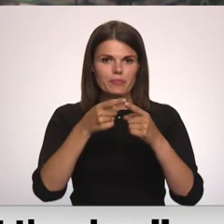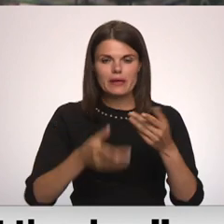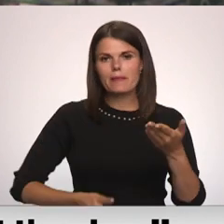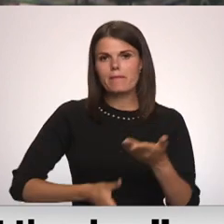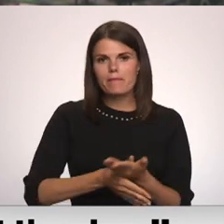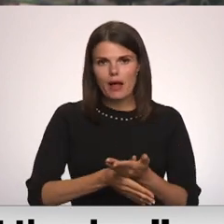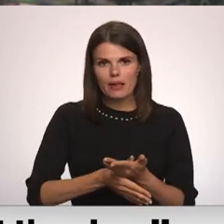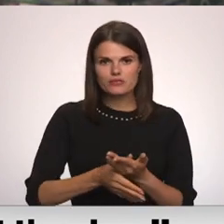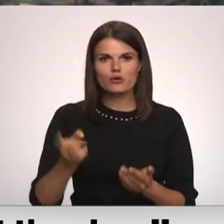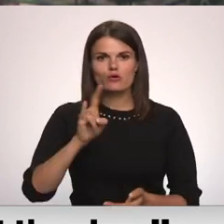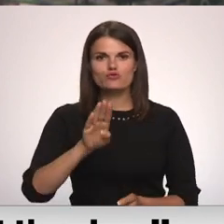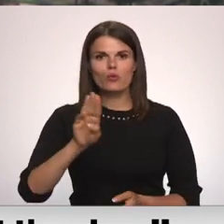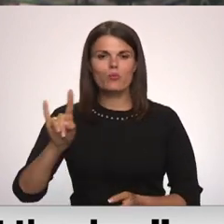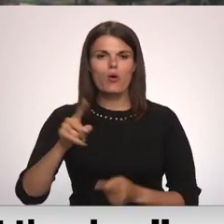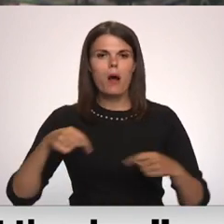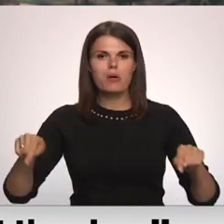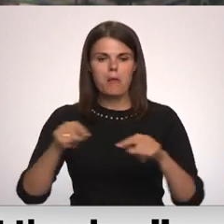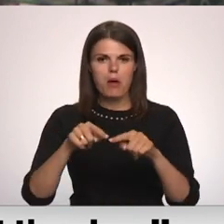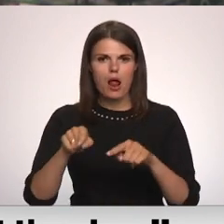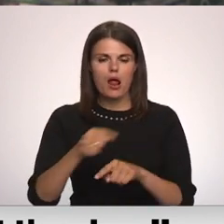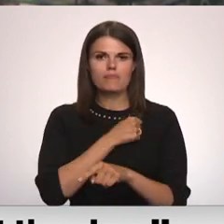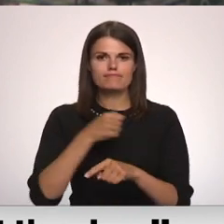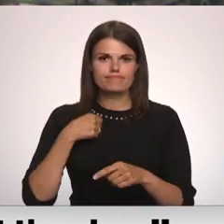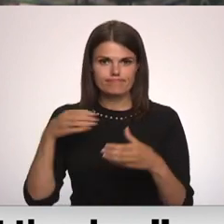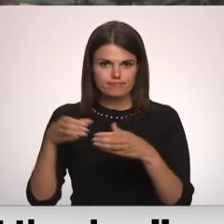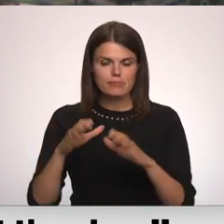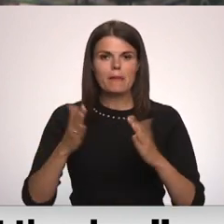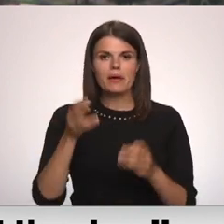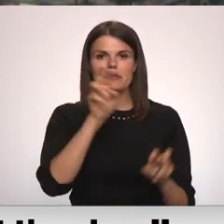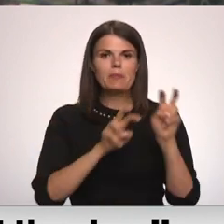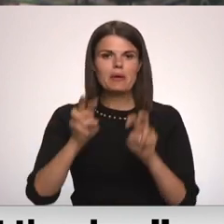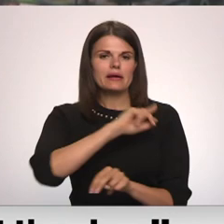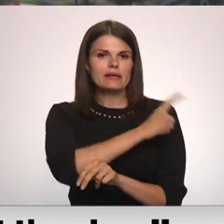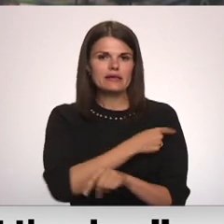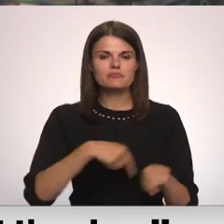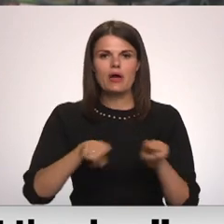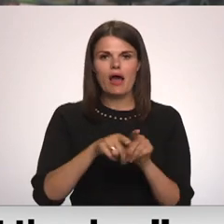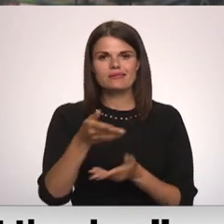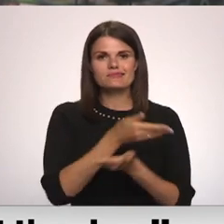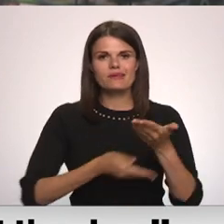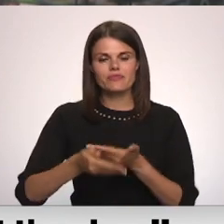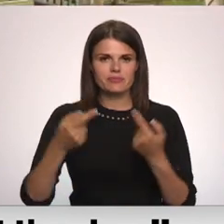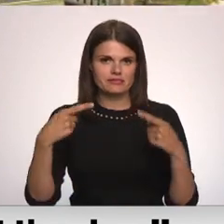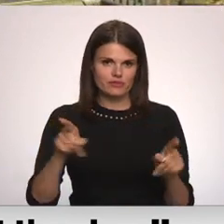Sumu apgabala teritoriālās aizsardzības vienībām, taču tiek meklētas iespējas sadarbībai arī citās jomās.